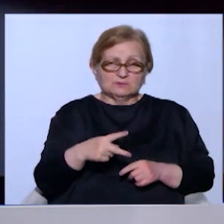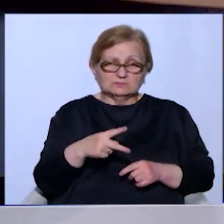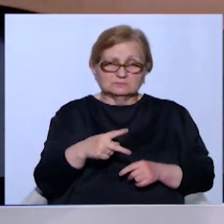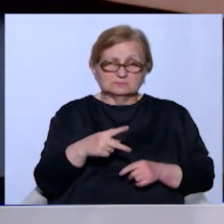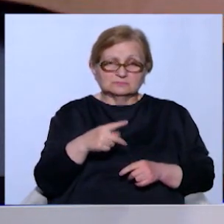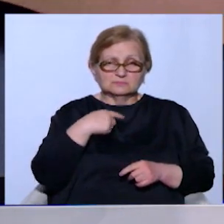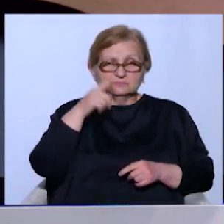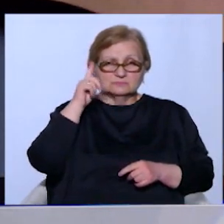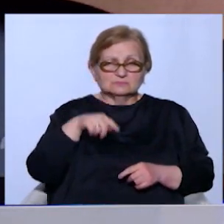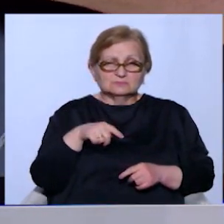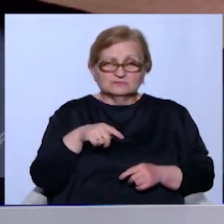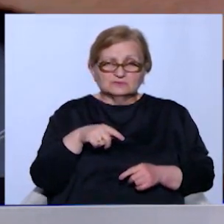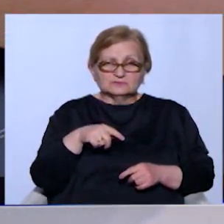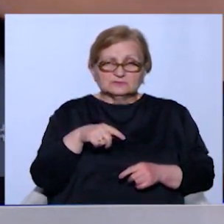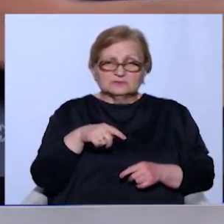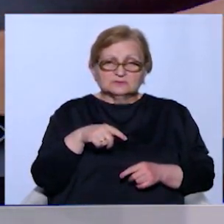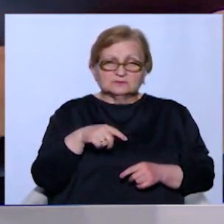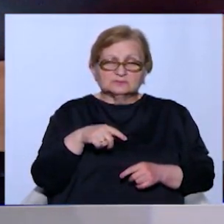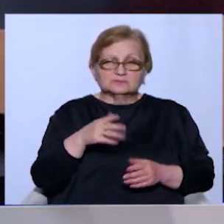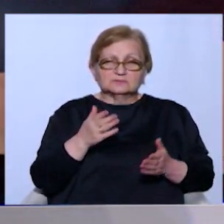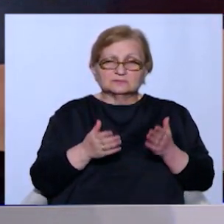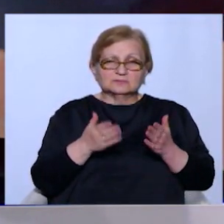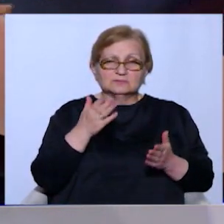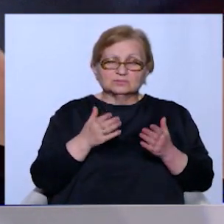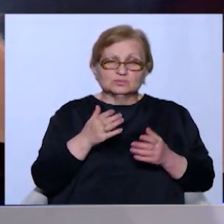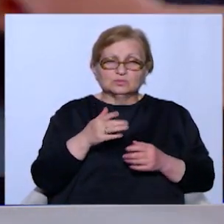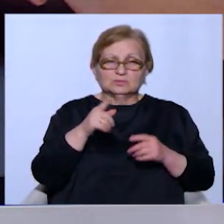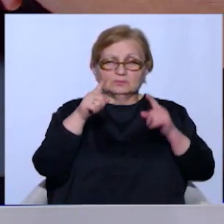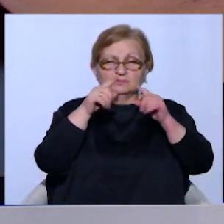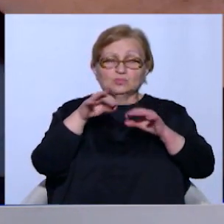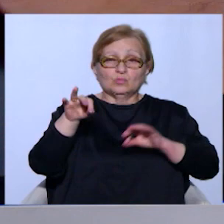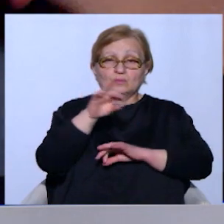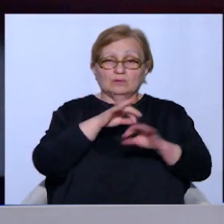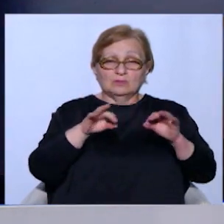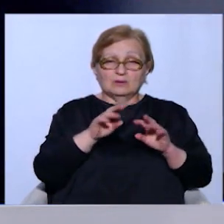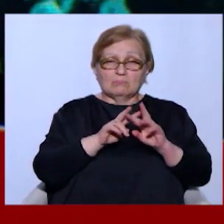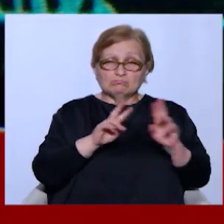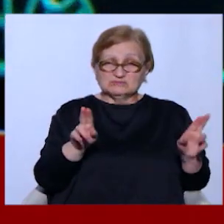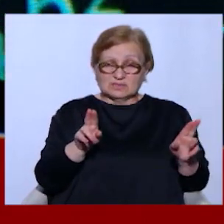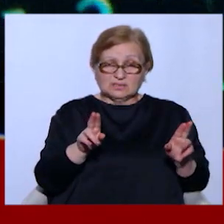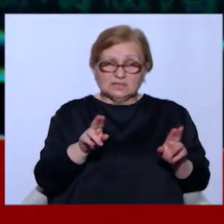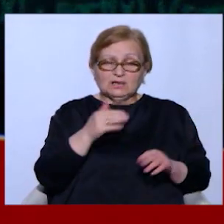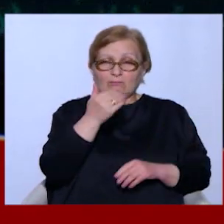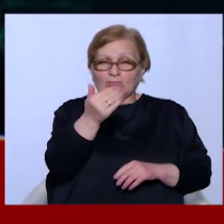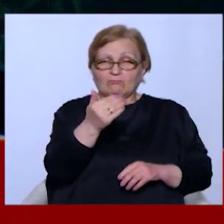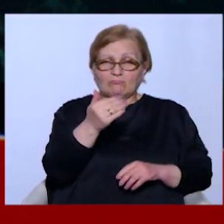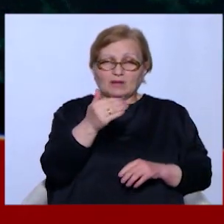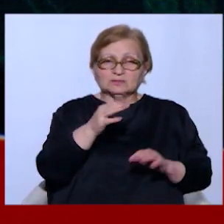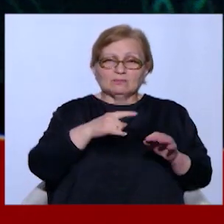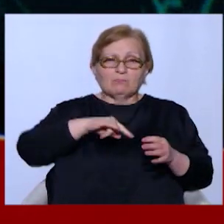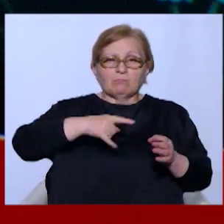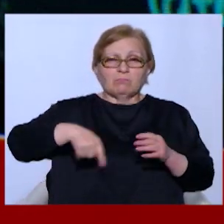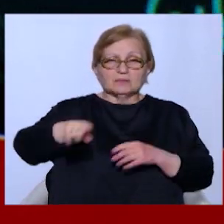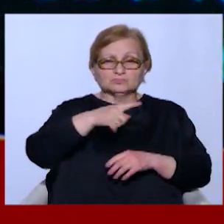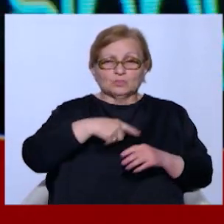და ჩვენ ვიცით, რომ თუ ფიგურები, თუ გეომეტრიული ფიგურები არის მსგავსი, მათი ფართობის